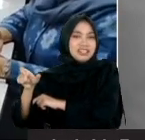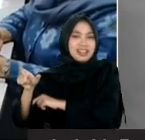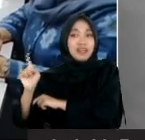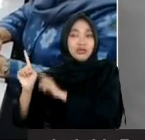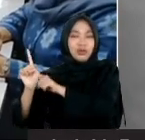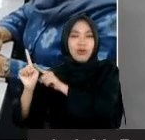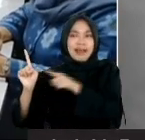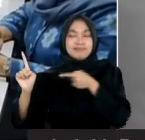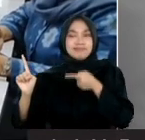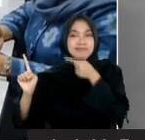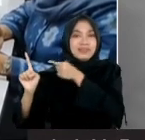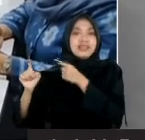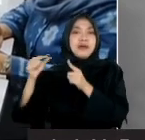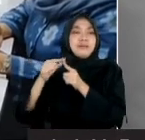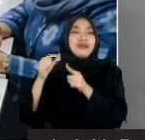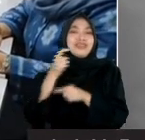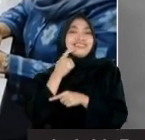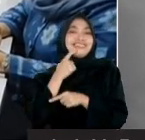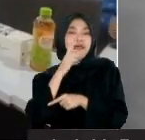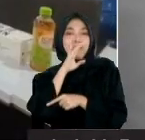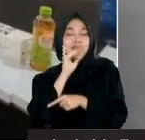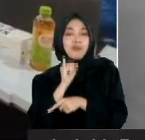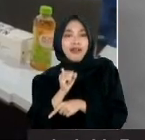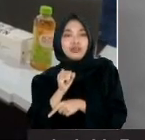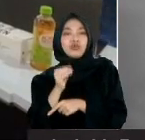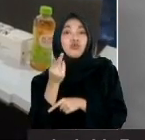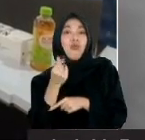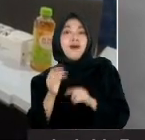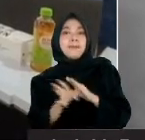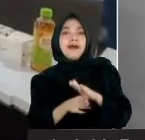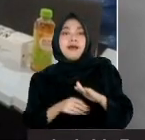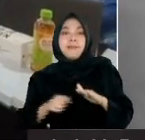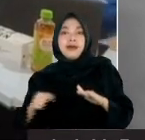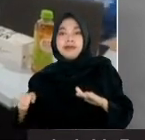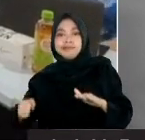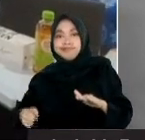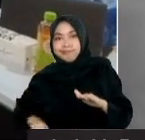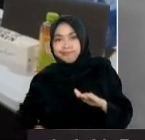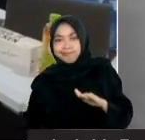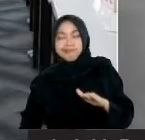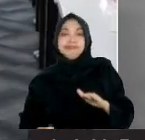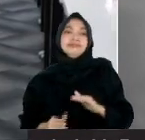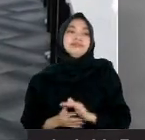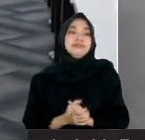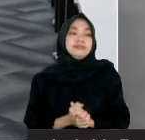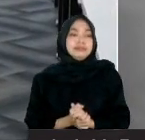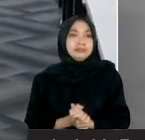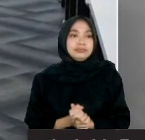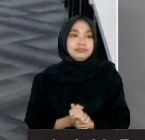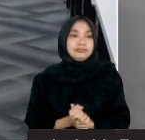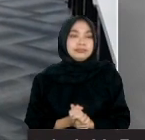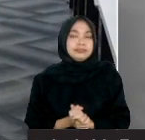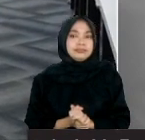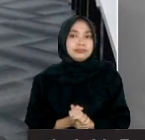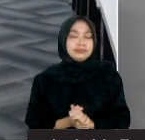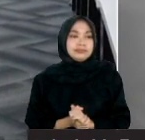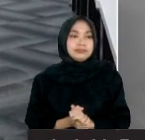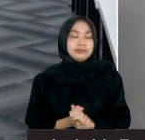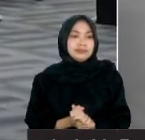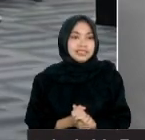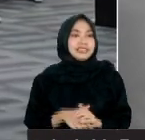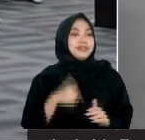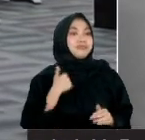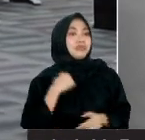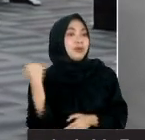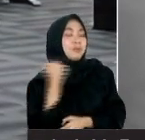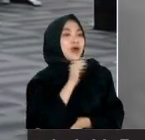disangkakan ini adalah pasal tentang penipuan dan penggelapan. Nah, terkait dengan masalah pinjaman online, ini merupakan modus yang